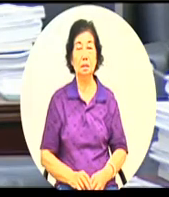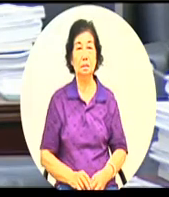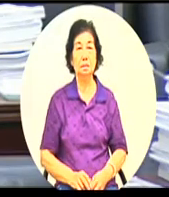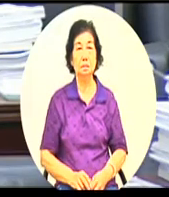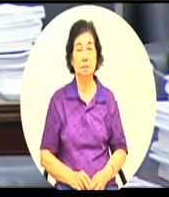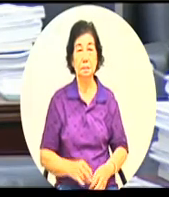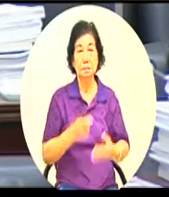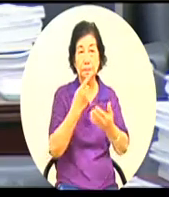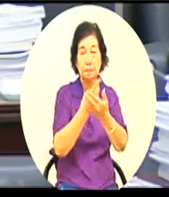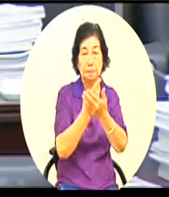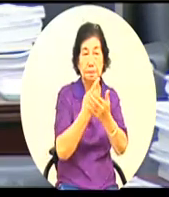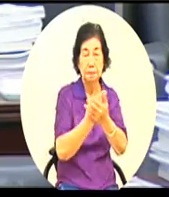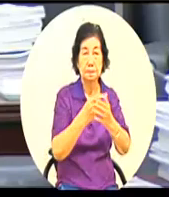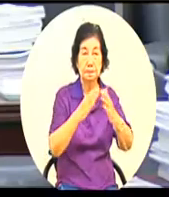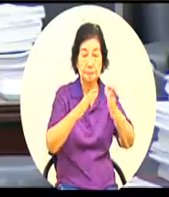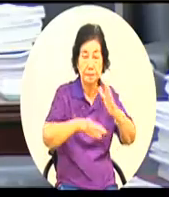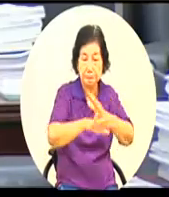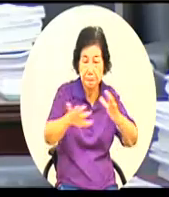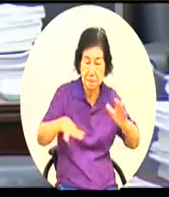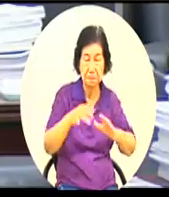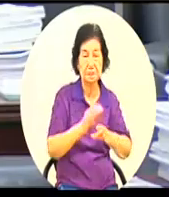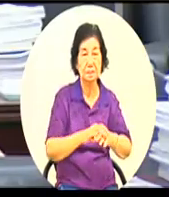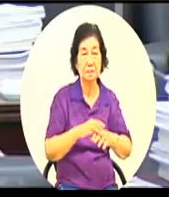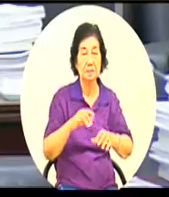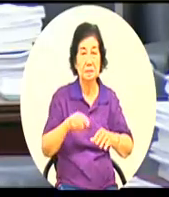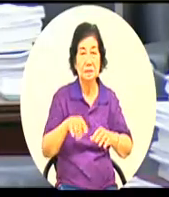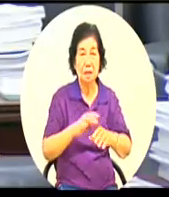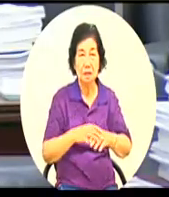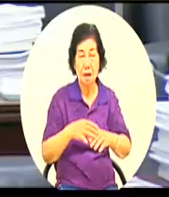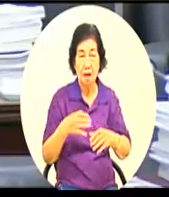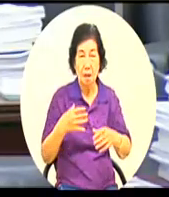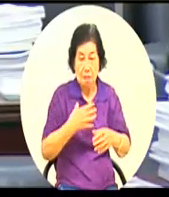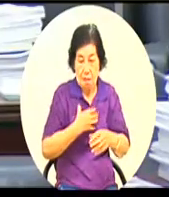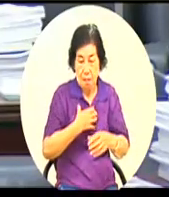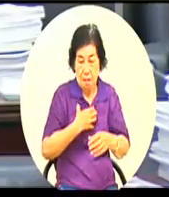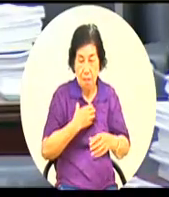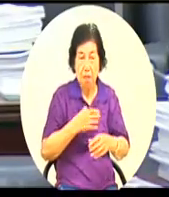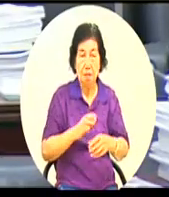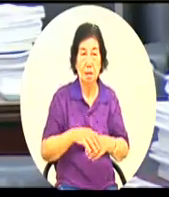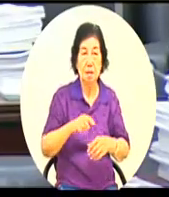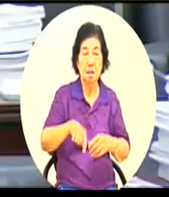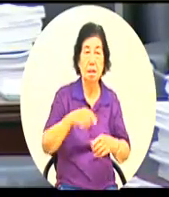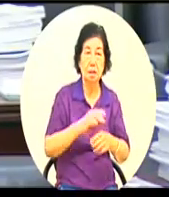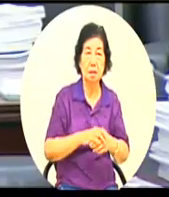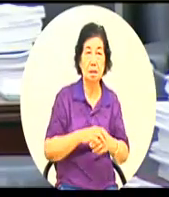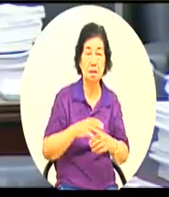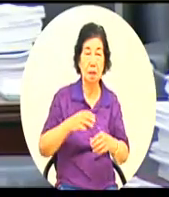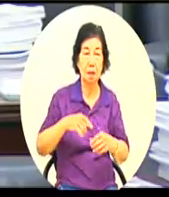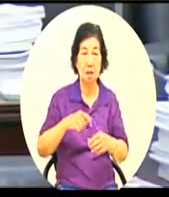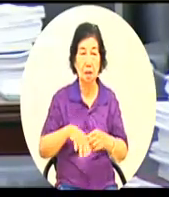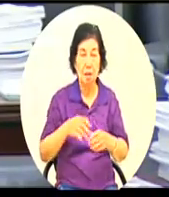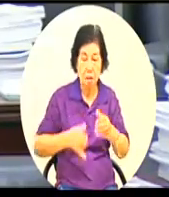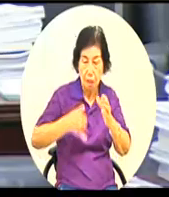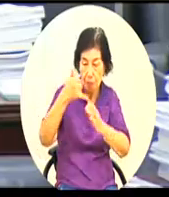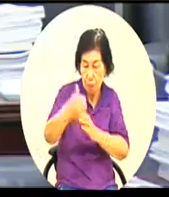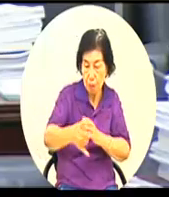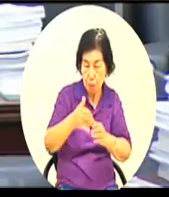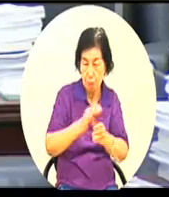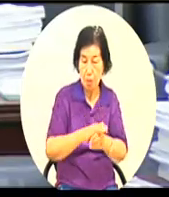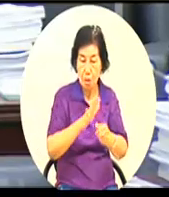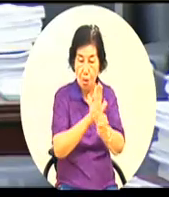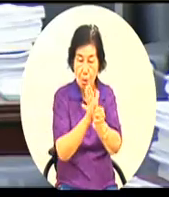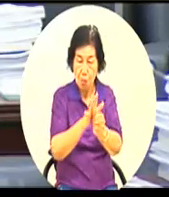每一个家长像咧无头餐咧安尼，啊，有去服务处讲啊好诶，啊，阮都徛伫